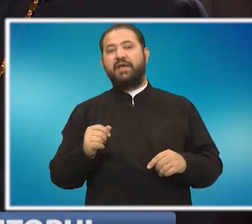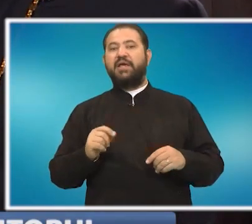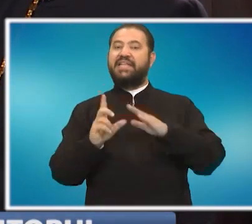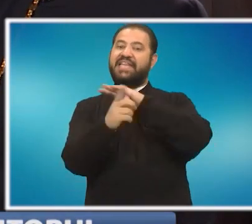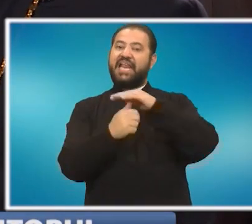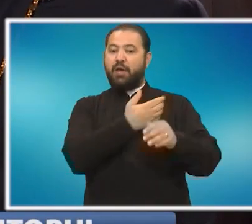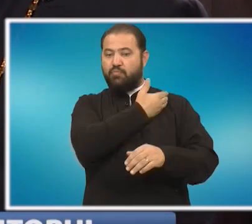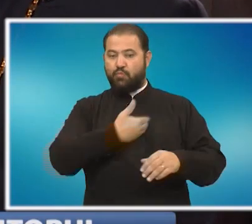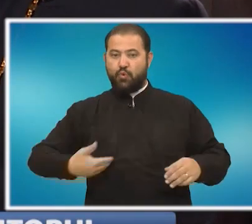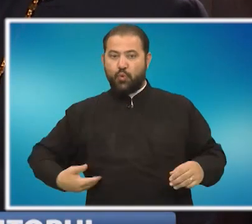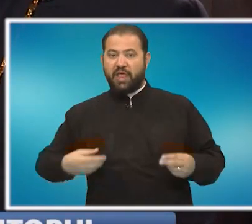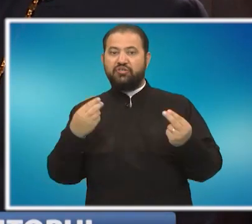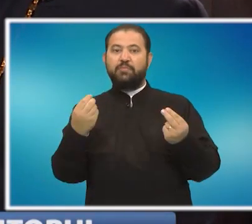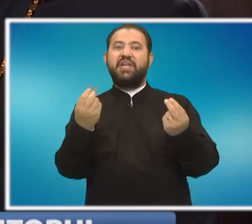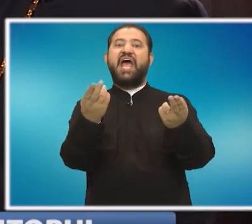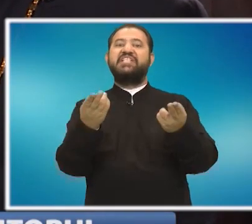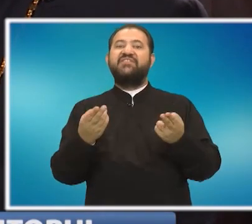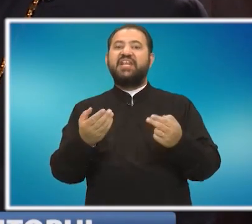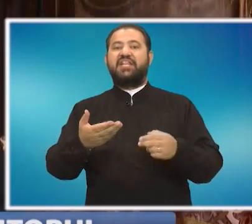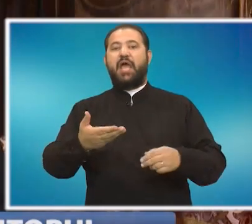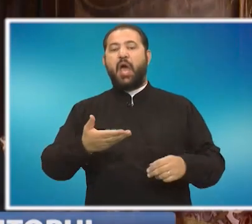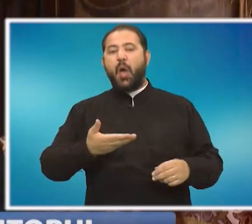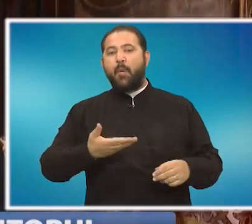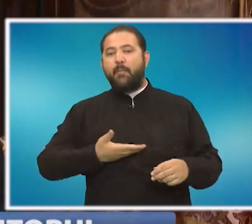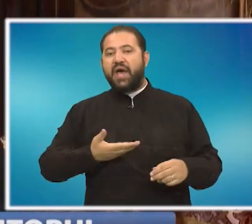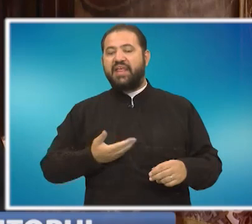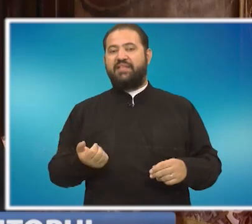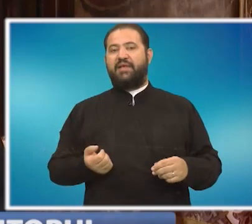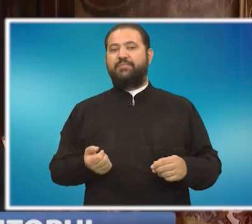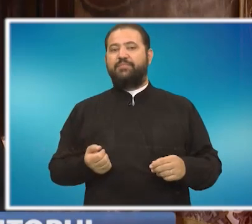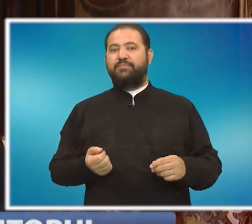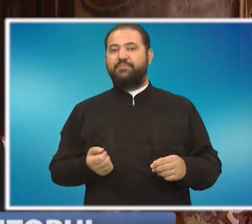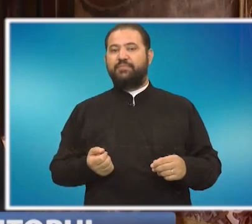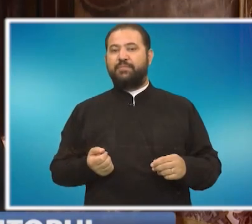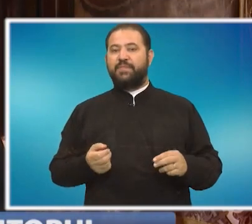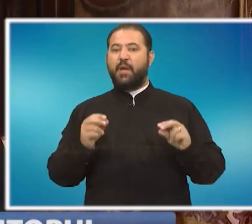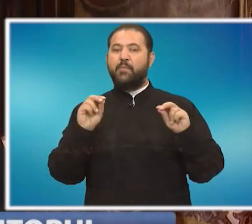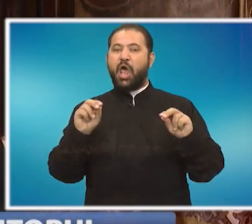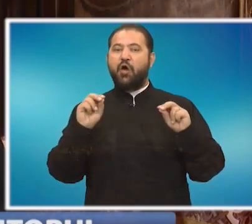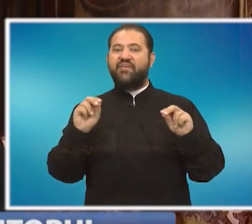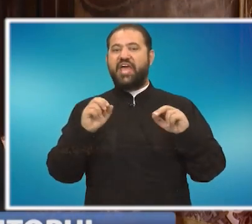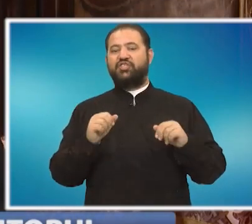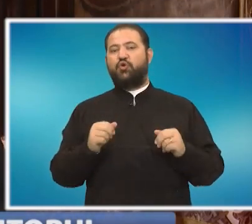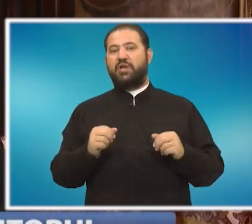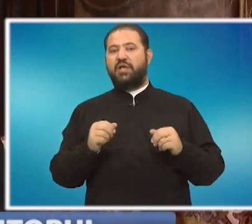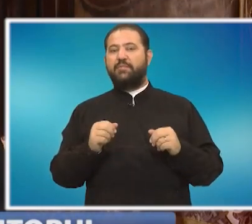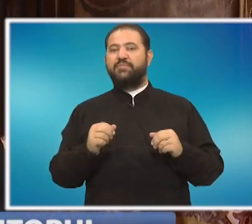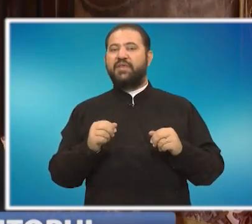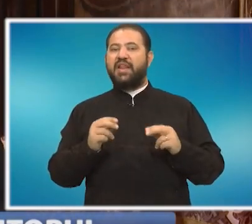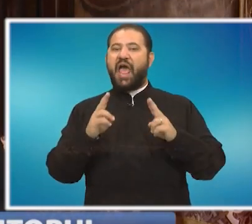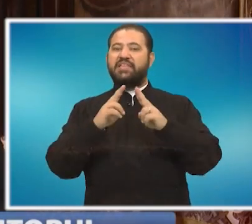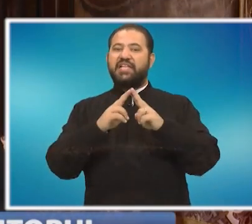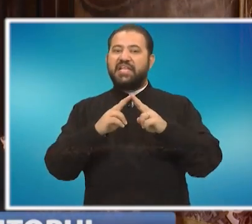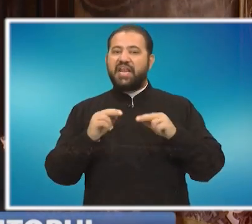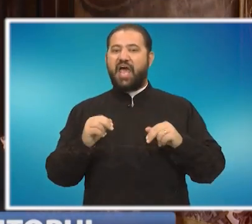sectorului de învățământ și activități cu tineretul din cadrul Arhiepiscopiei Bucureștilor, conferențiar universitar doctor în cadrul Facultății de